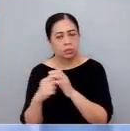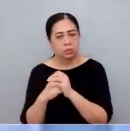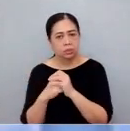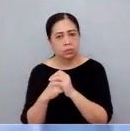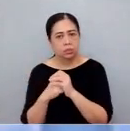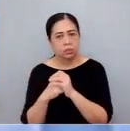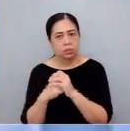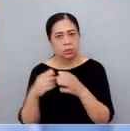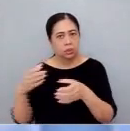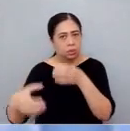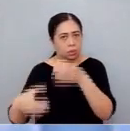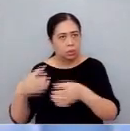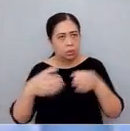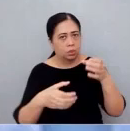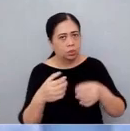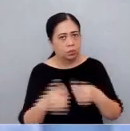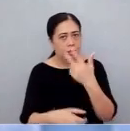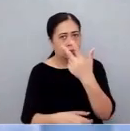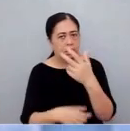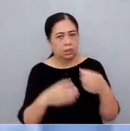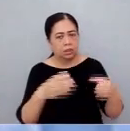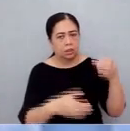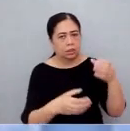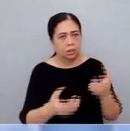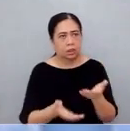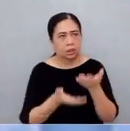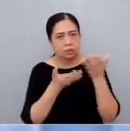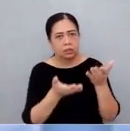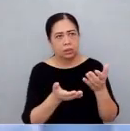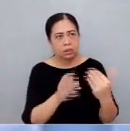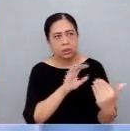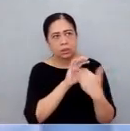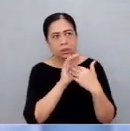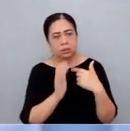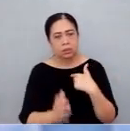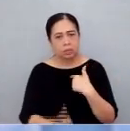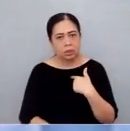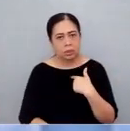the courts for the three cases that were filed to me in QC.